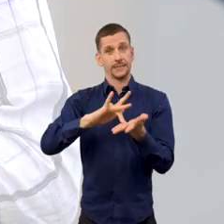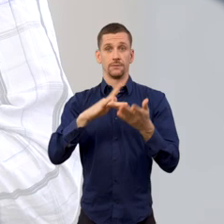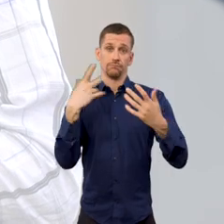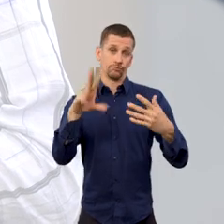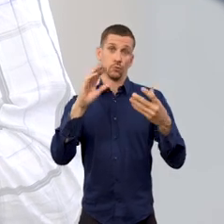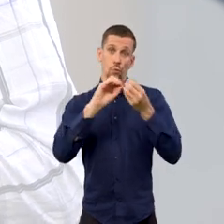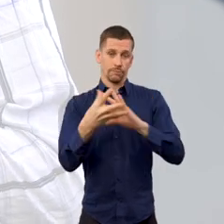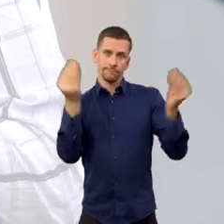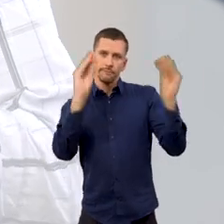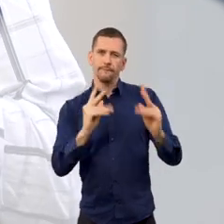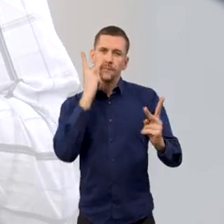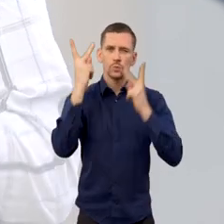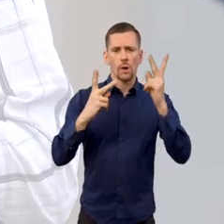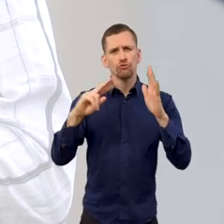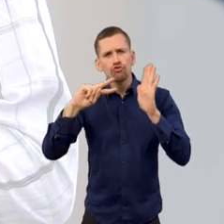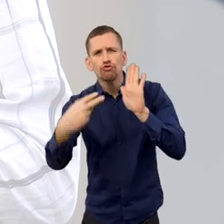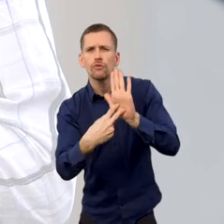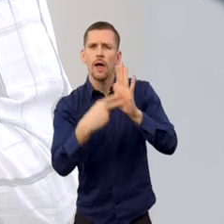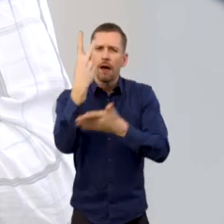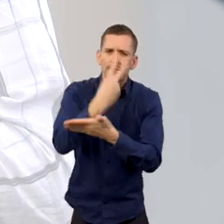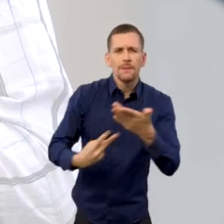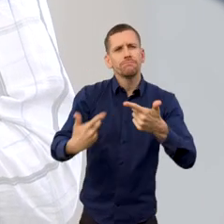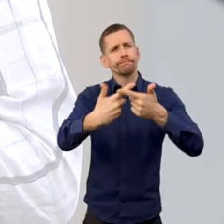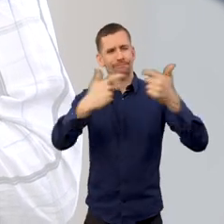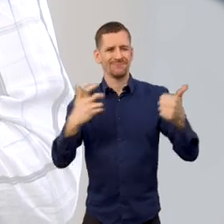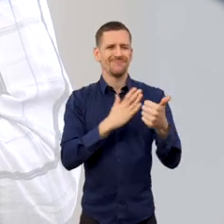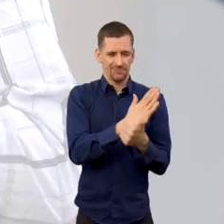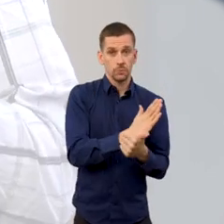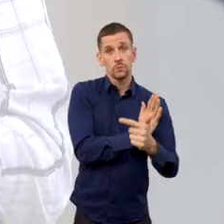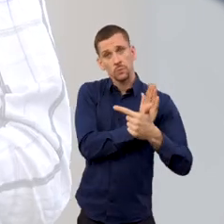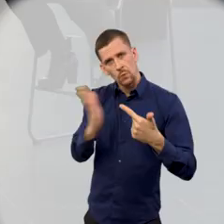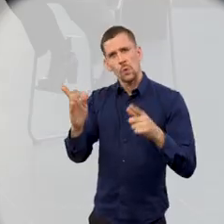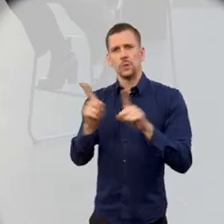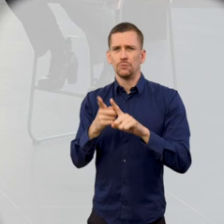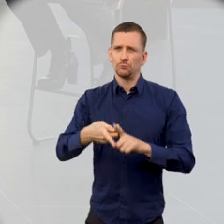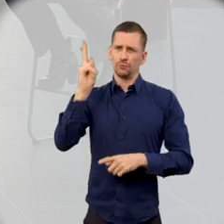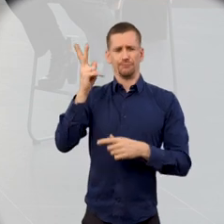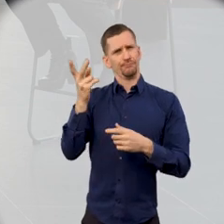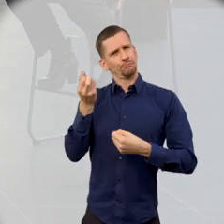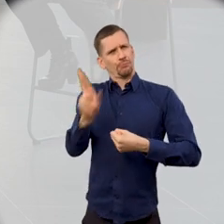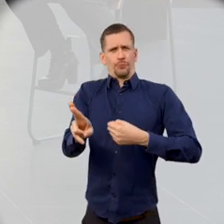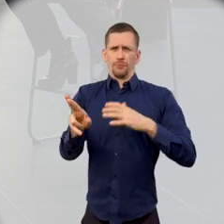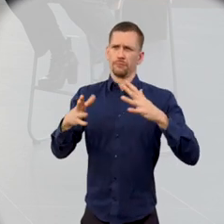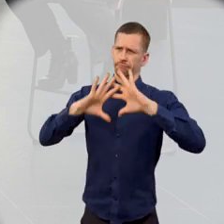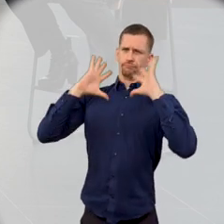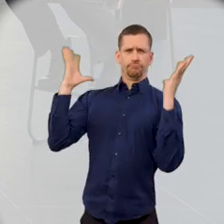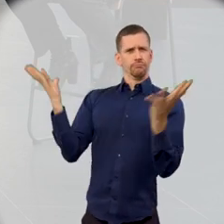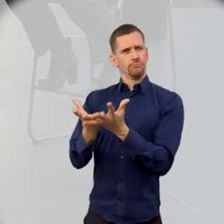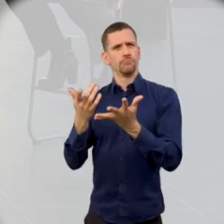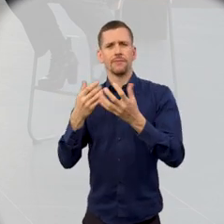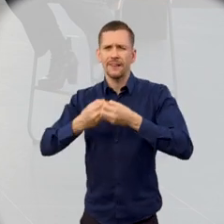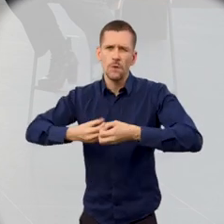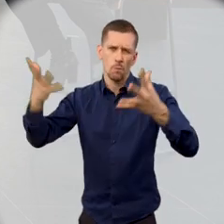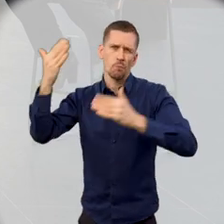de sites web du côté visuel, charte graphique, etc. Et une deuxième option qui est de la